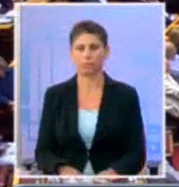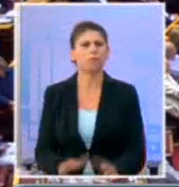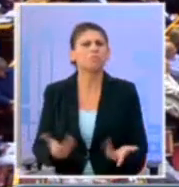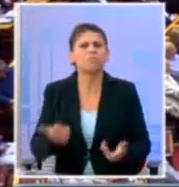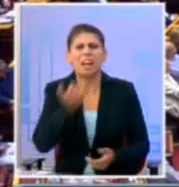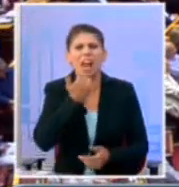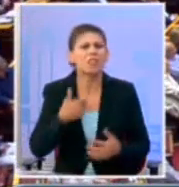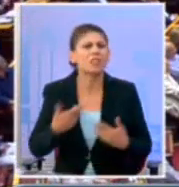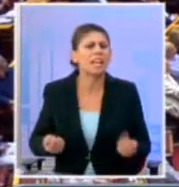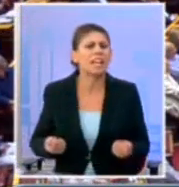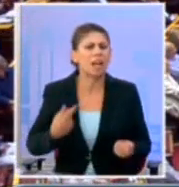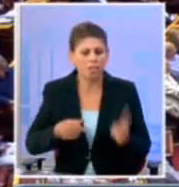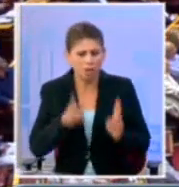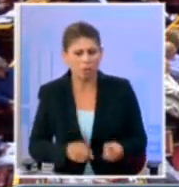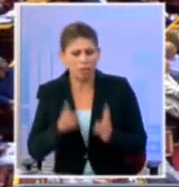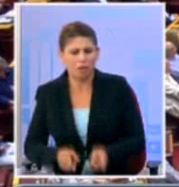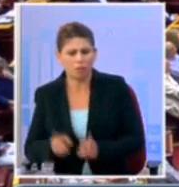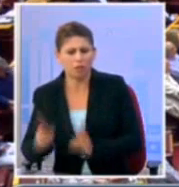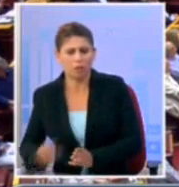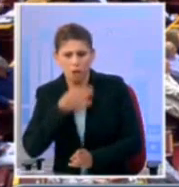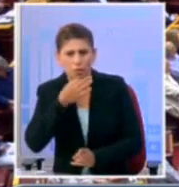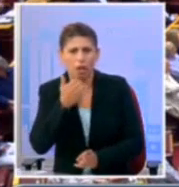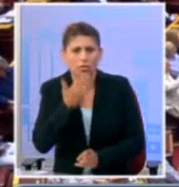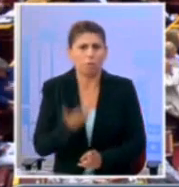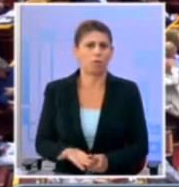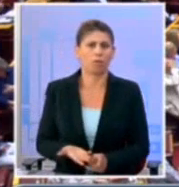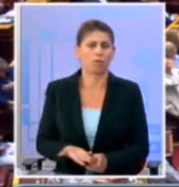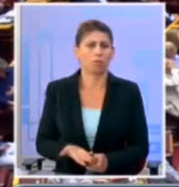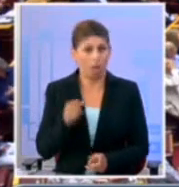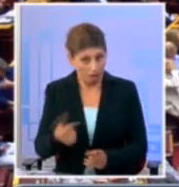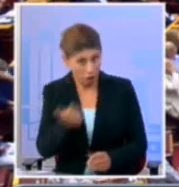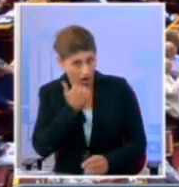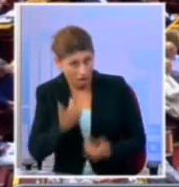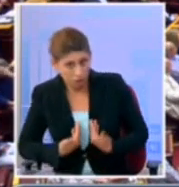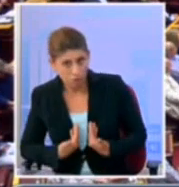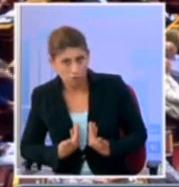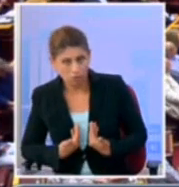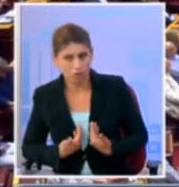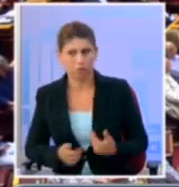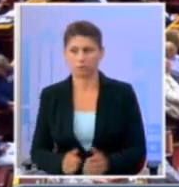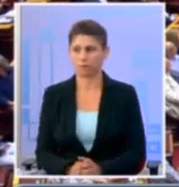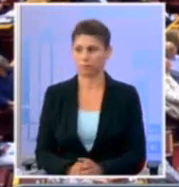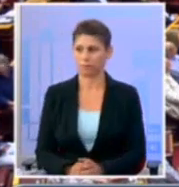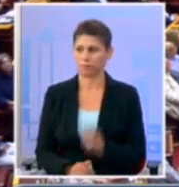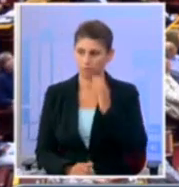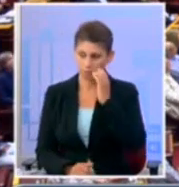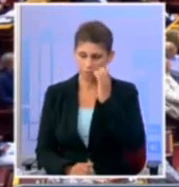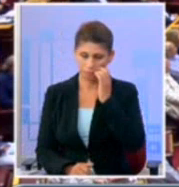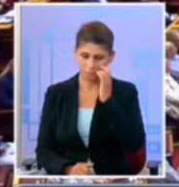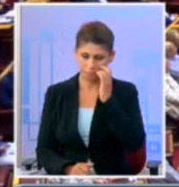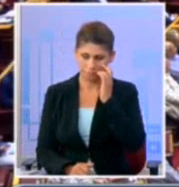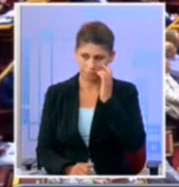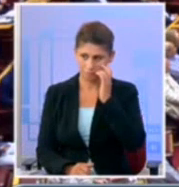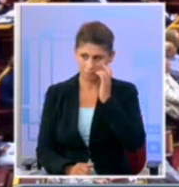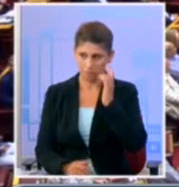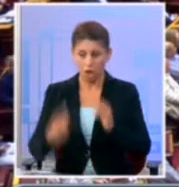Ποιο λάθος έκανα. Ότι με διακόπτετε συνέχεια. Κύριε Υπουργέ. Αυτό είναι το λάθος. Κύριε Υπουργέ, συνεχίστε. Νομίζω, κύριε Πρόεδρε, δεν